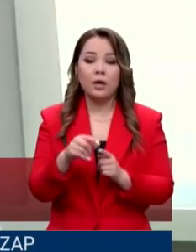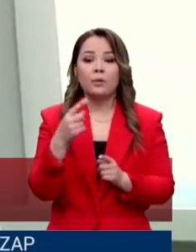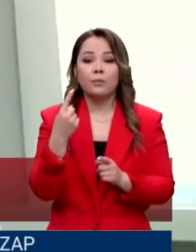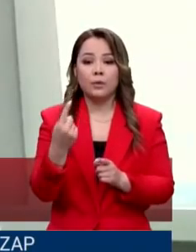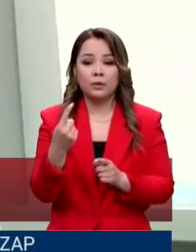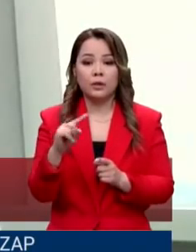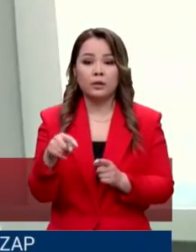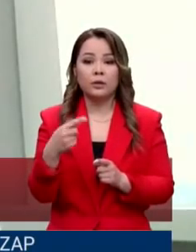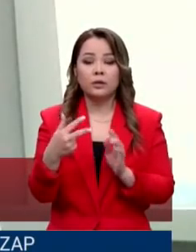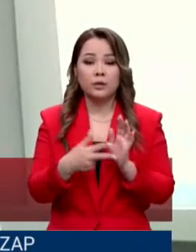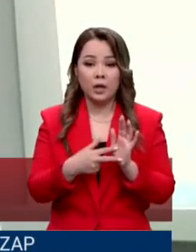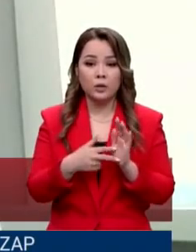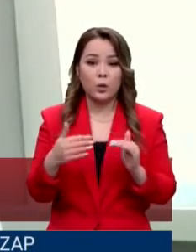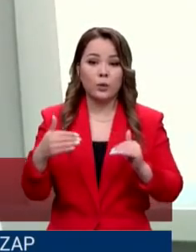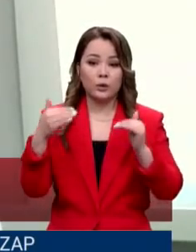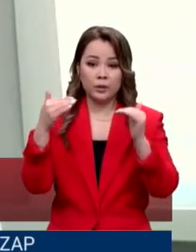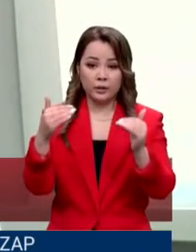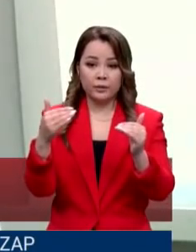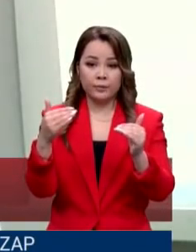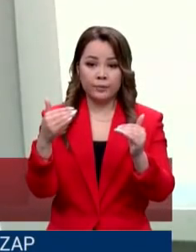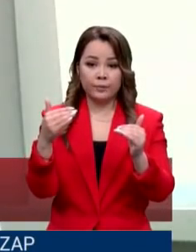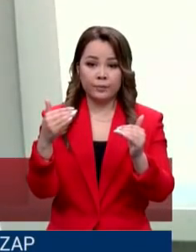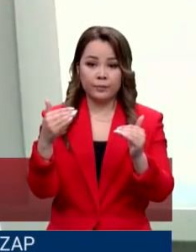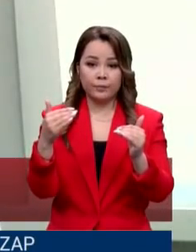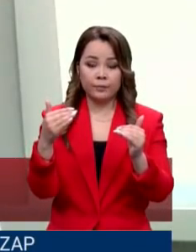1.8-ді өсті, да, сол